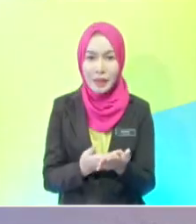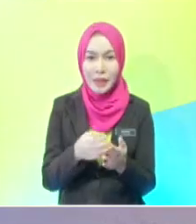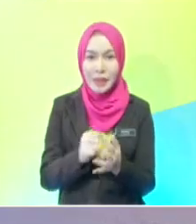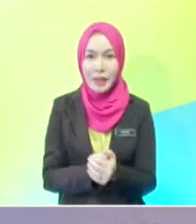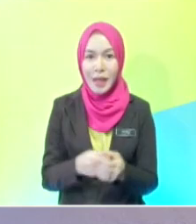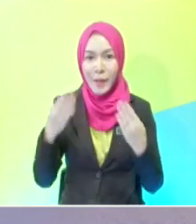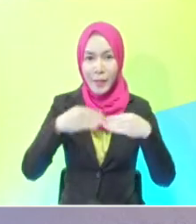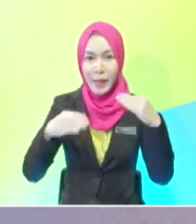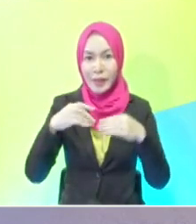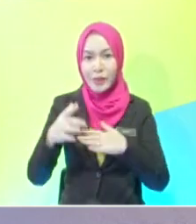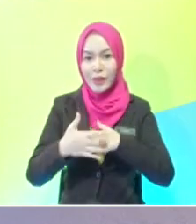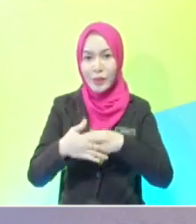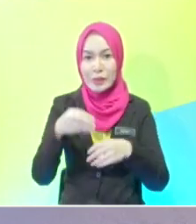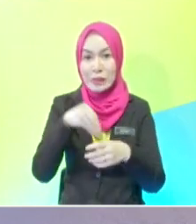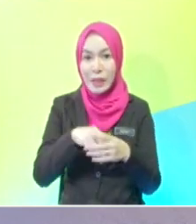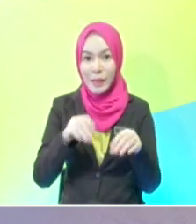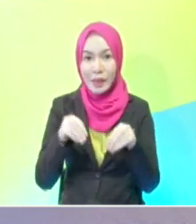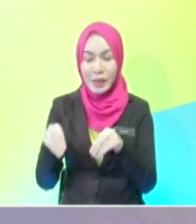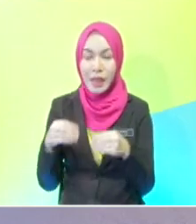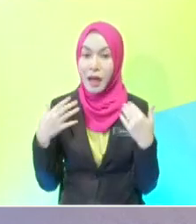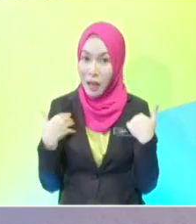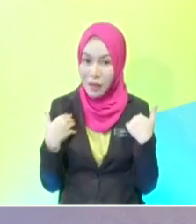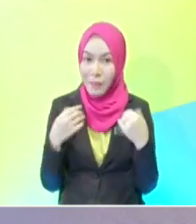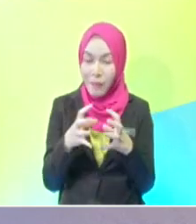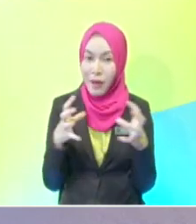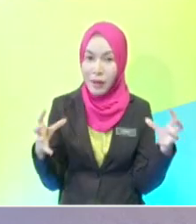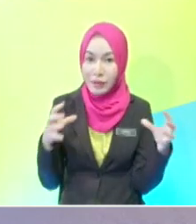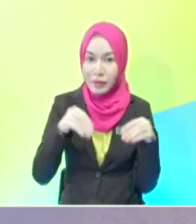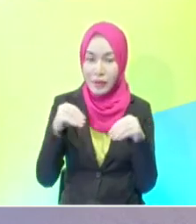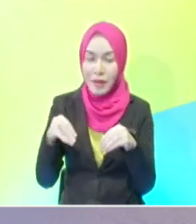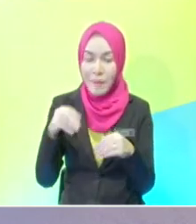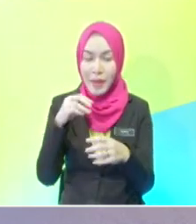perbuatannya adalah banyak tanaman yang dapat dihasilkan secara berkualitas